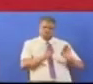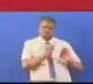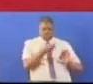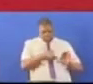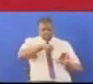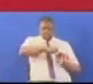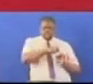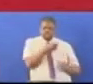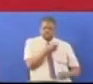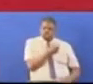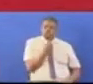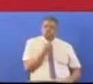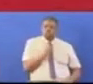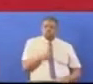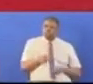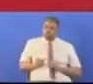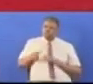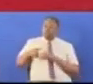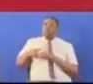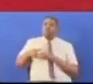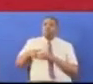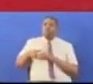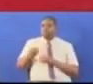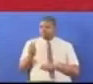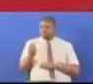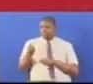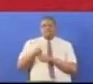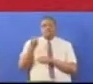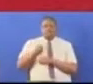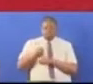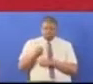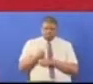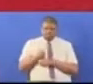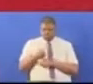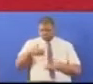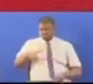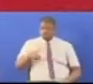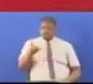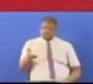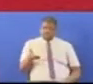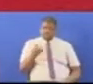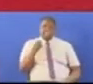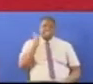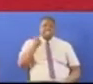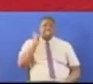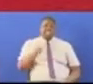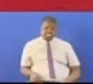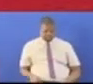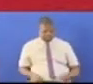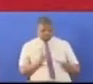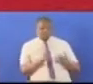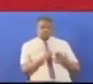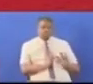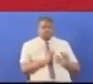tu kwa kusema kwamba zitakuwepo timu mbili ambazo zitakuwa zinafanya kazi na Wizara ya Nishati. Ya kwanza itakuwa